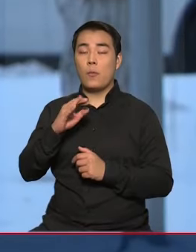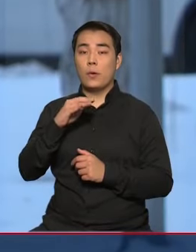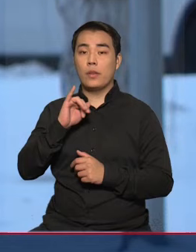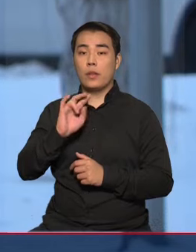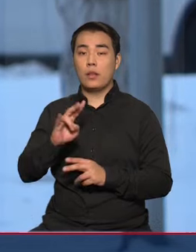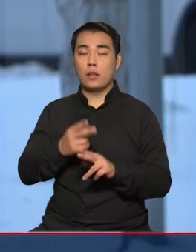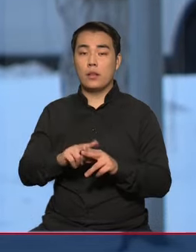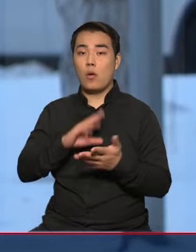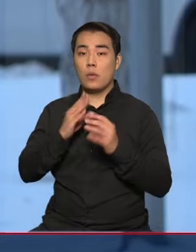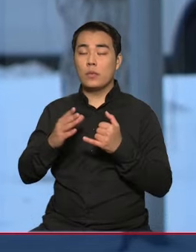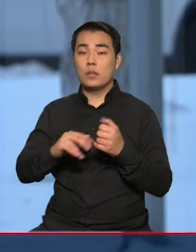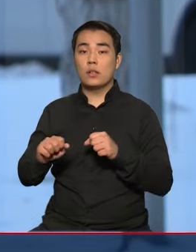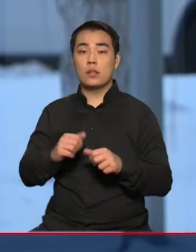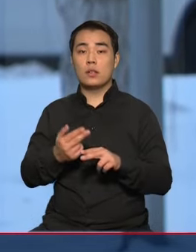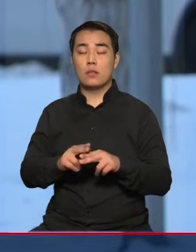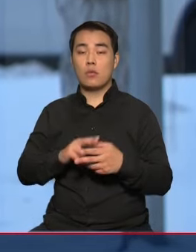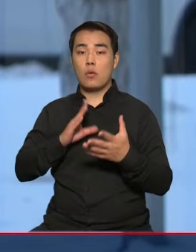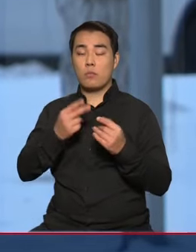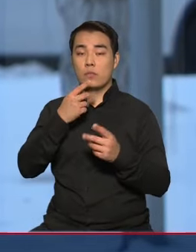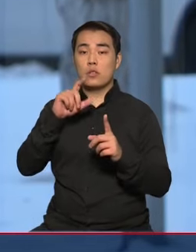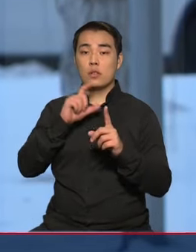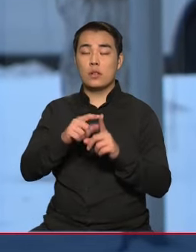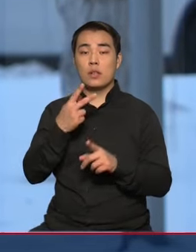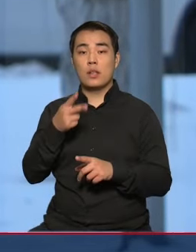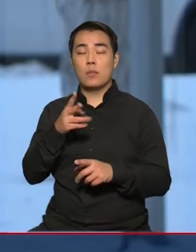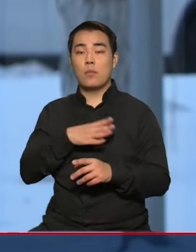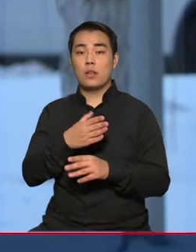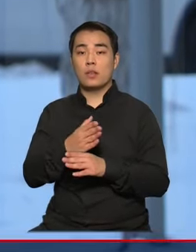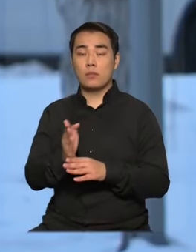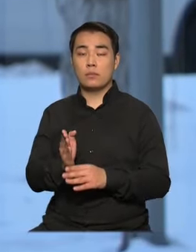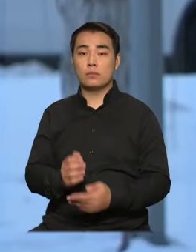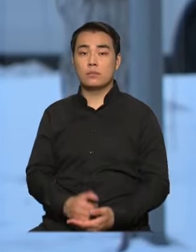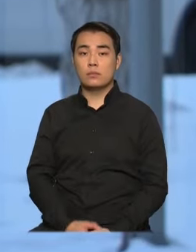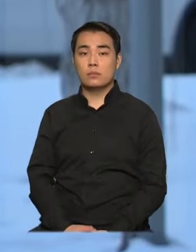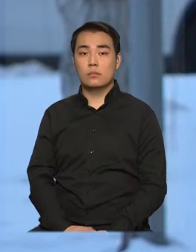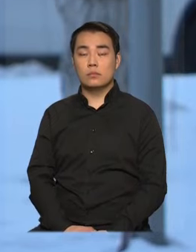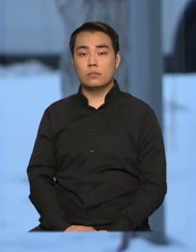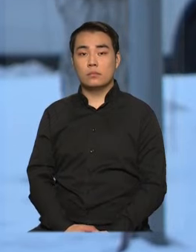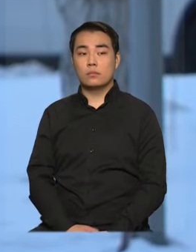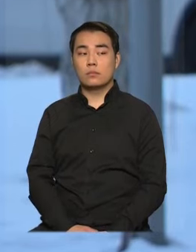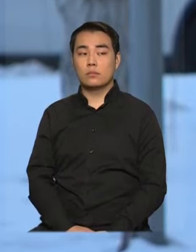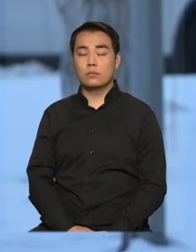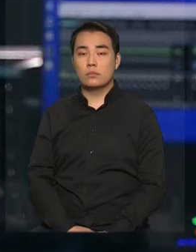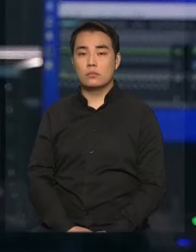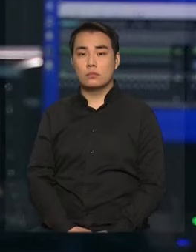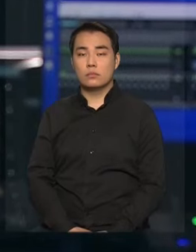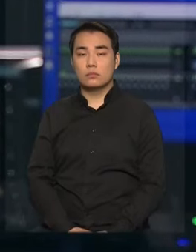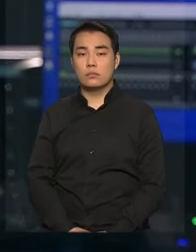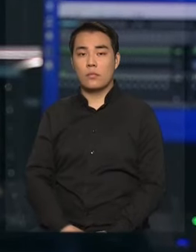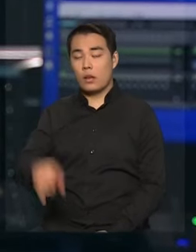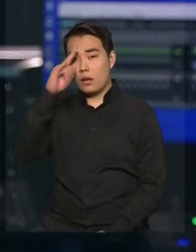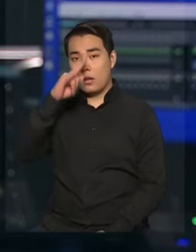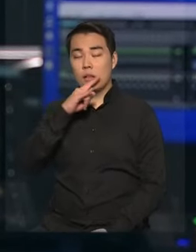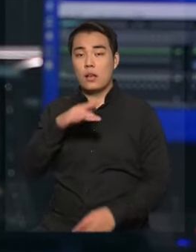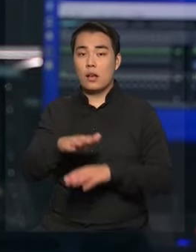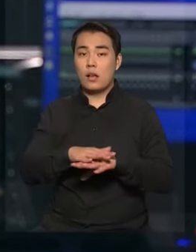да жер сілкінісі болып, құрбандар саны 2000-нан асқан еді. Қаламқасын Санбай, Жолдызбек Ермұханов, Жібек жолы.